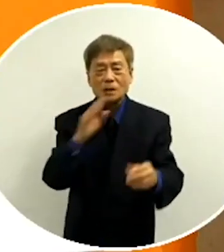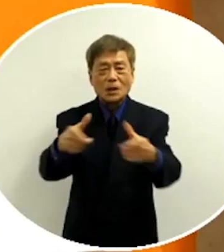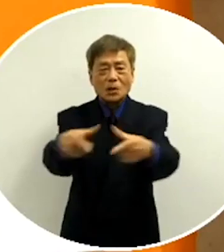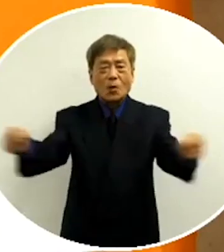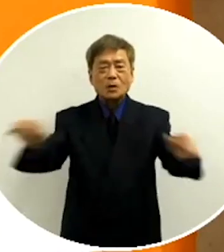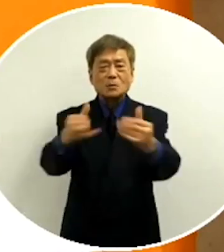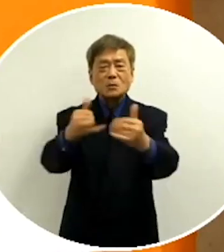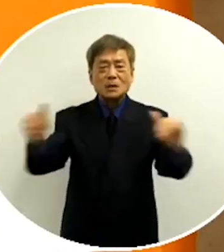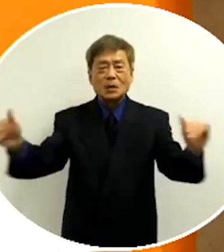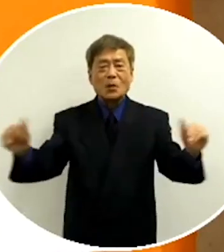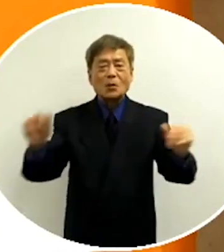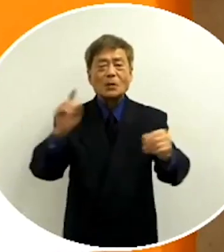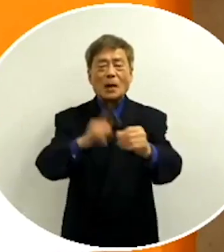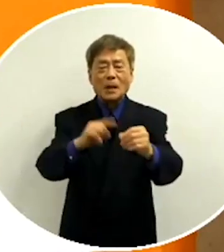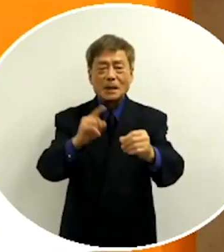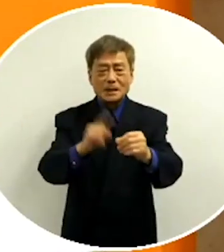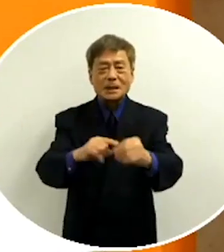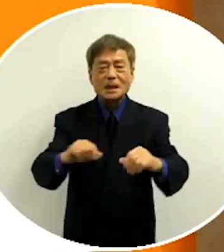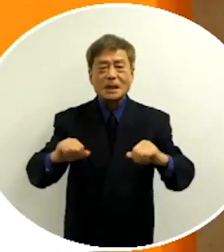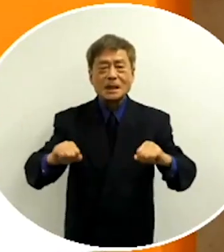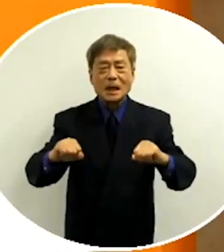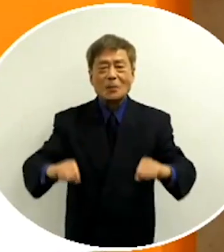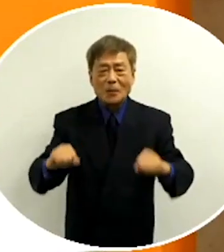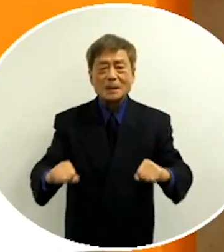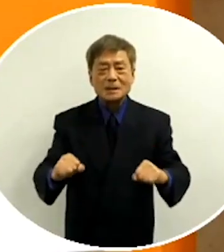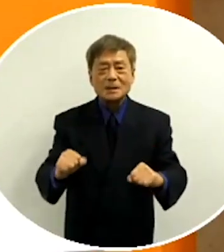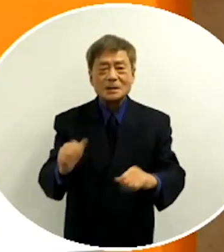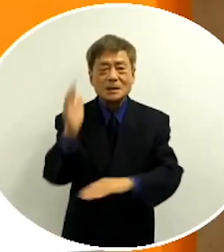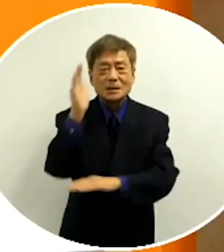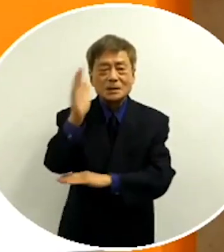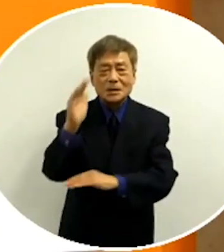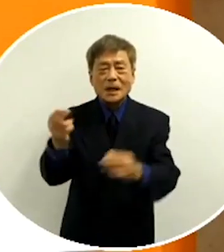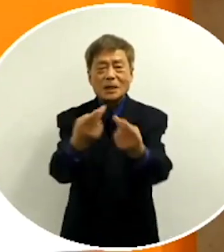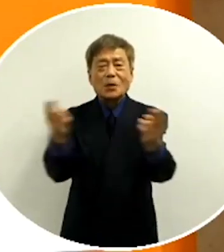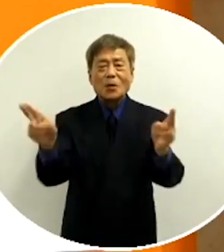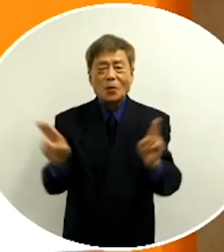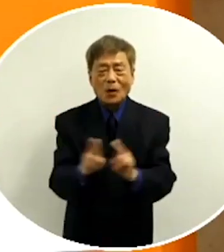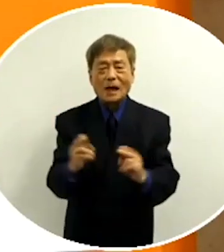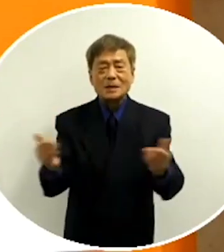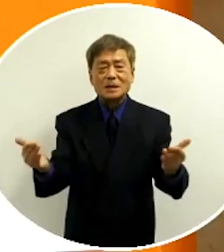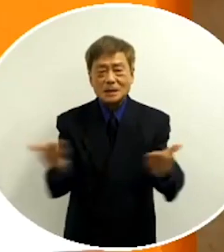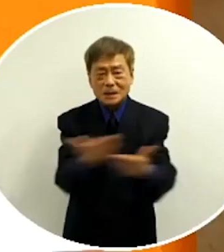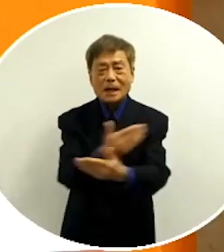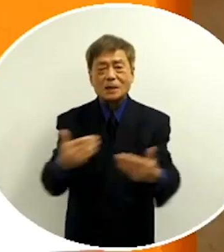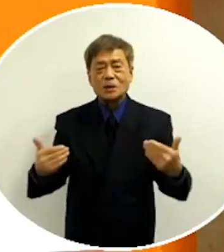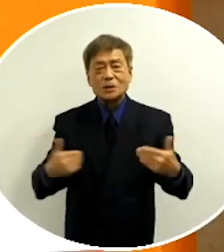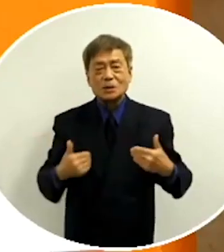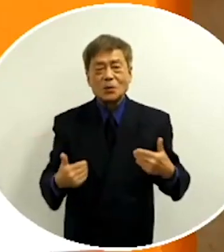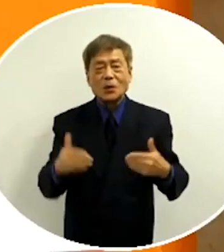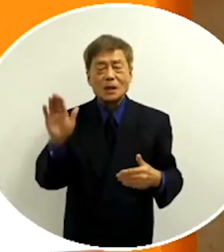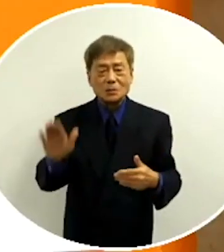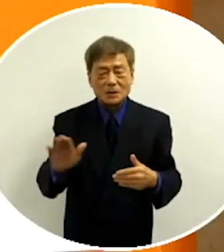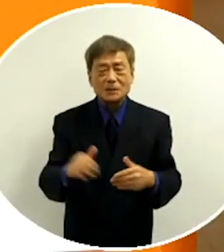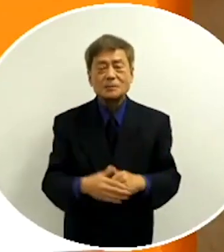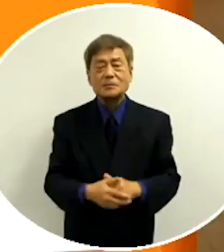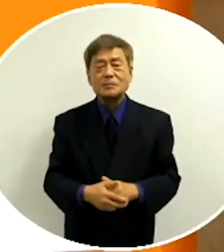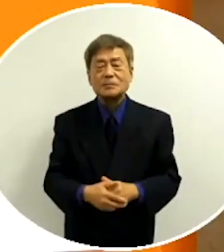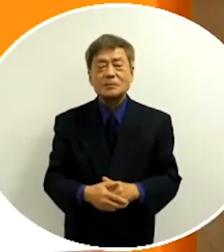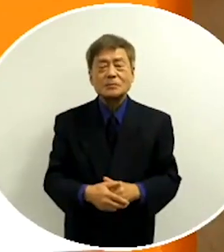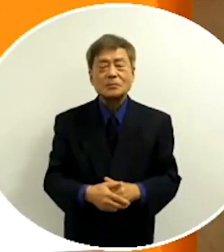それを捕まえたりする言葉も政策も持たなかった以上